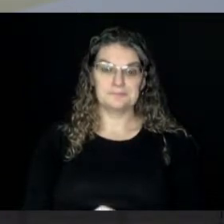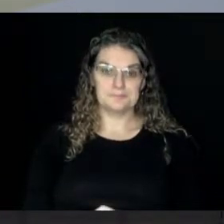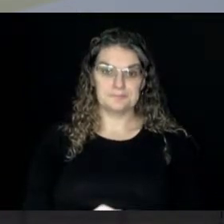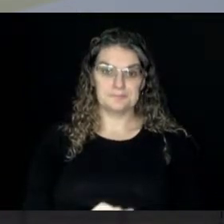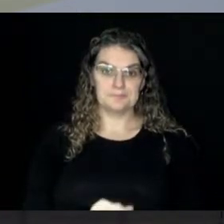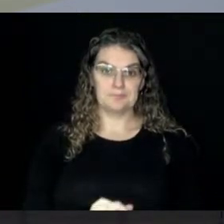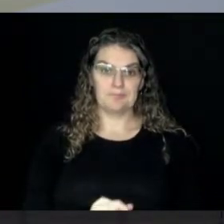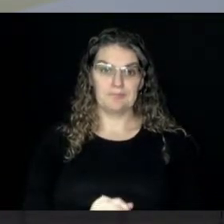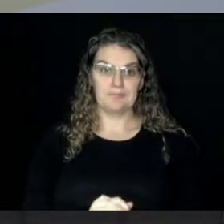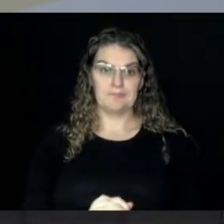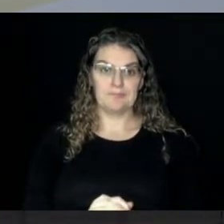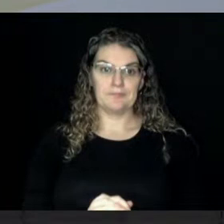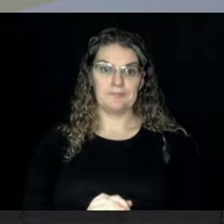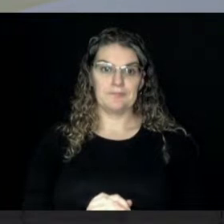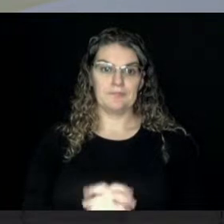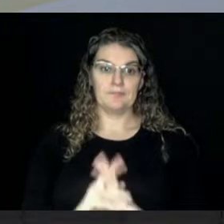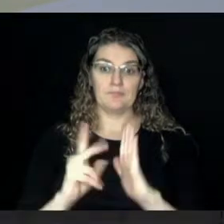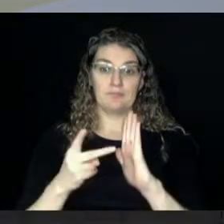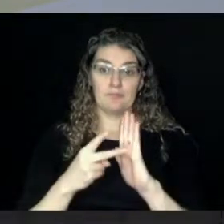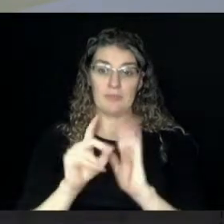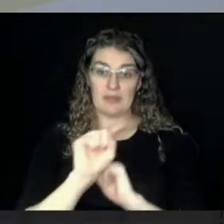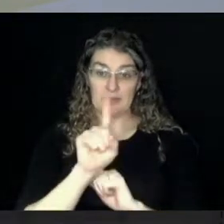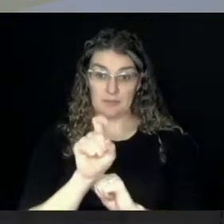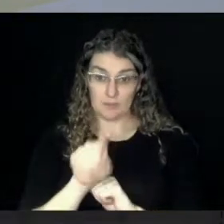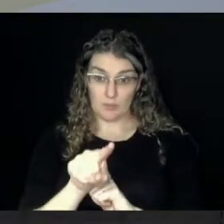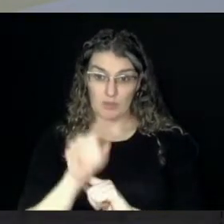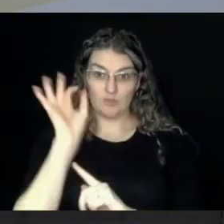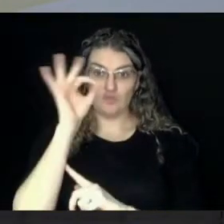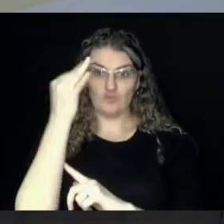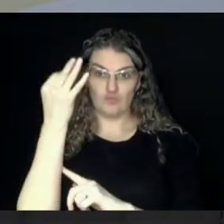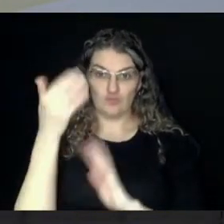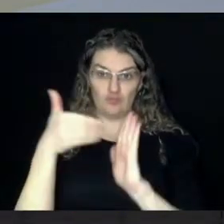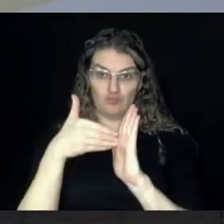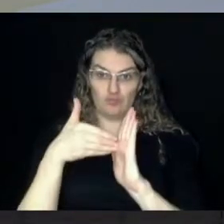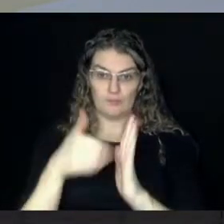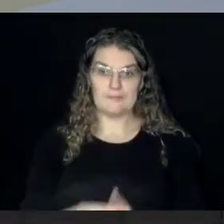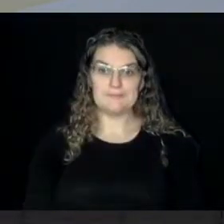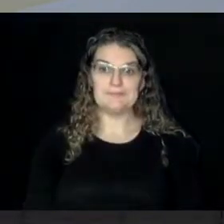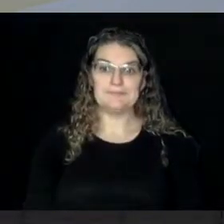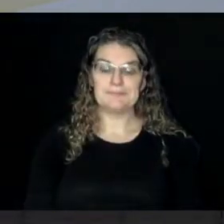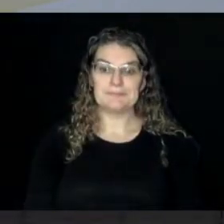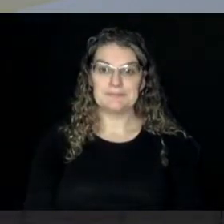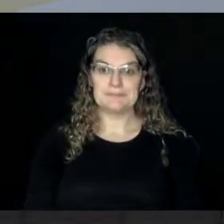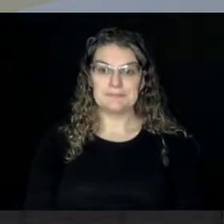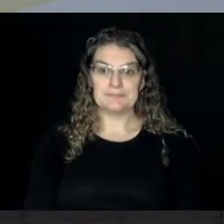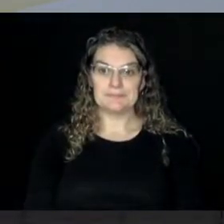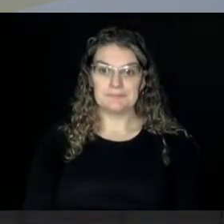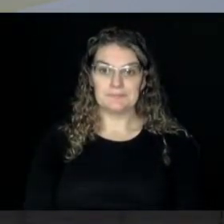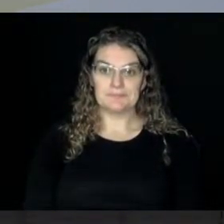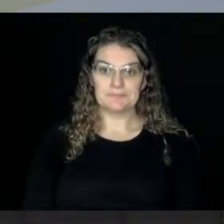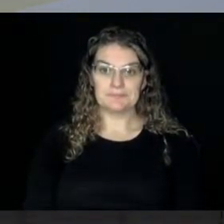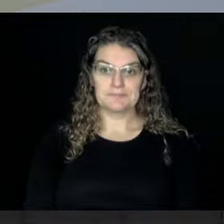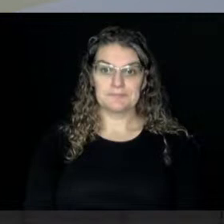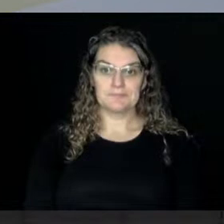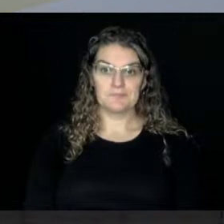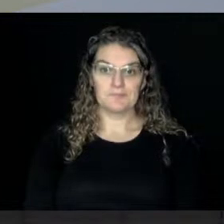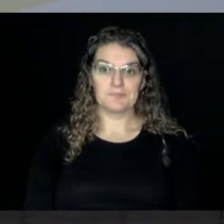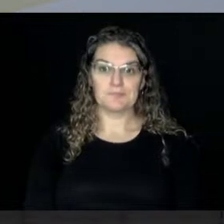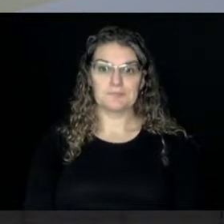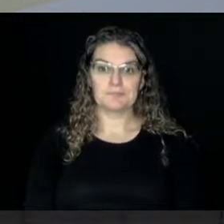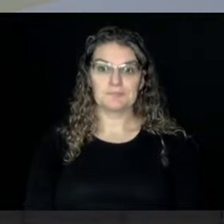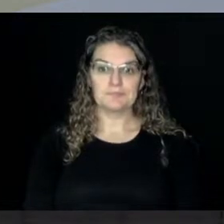D'accord. J'avais juste un follow-up. Vous dites que on va recevoir beaucoup plus de vaccins en avril et